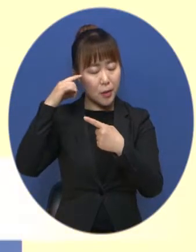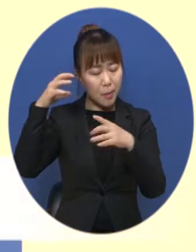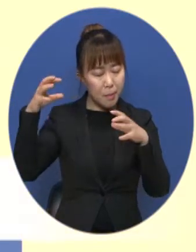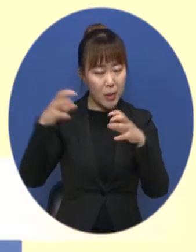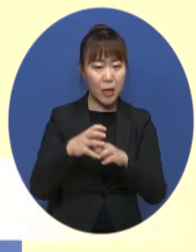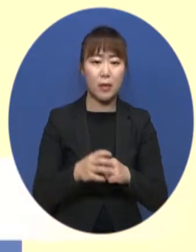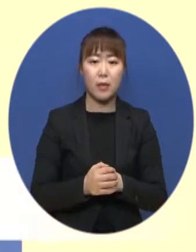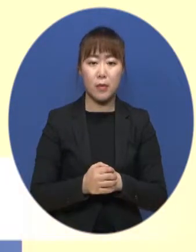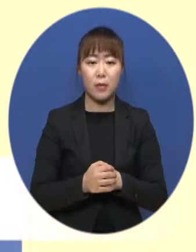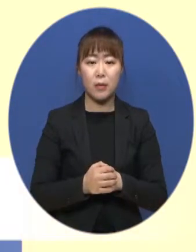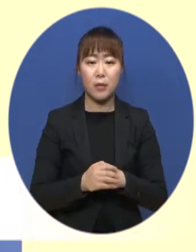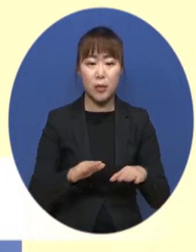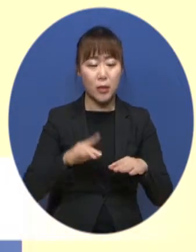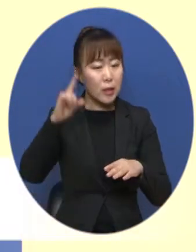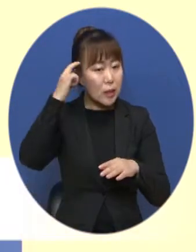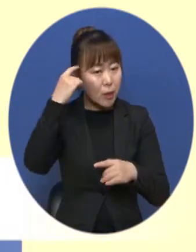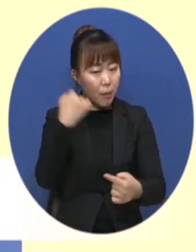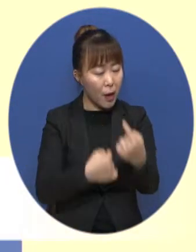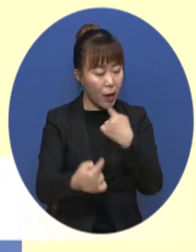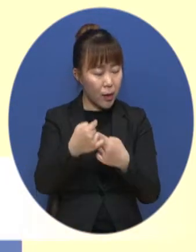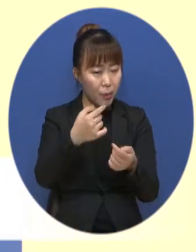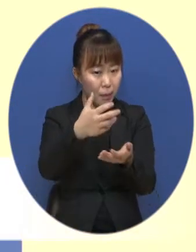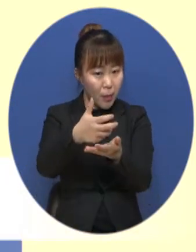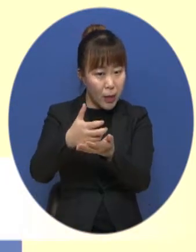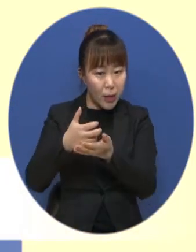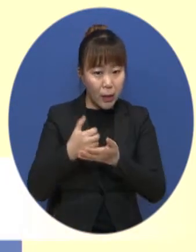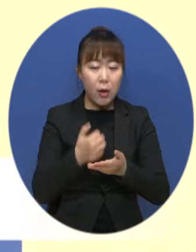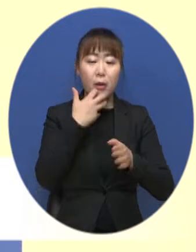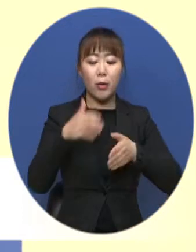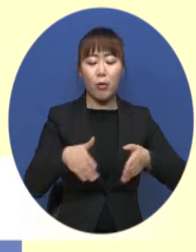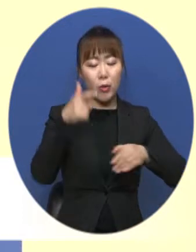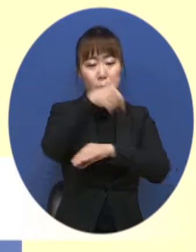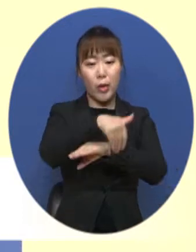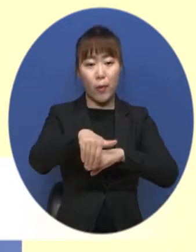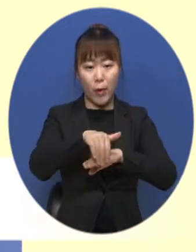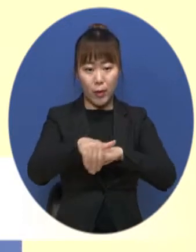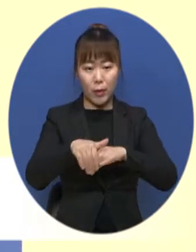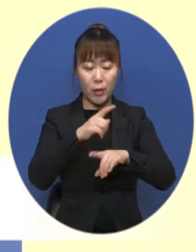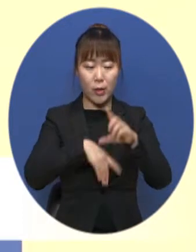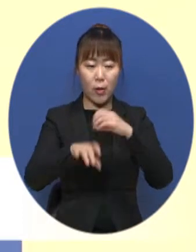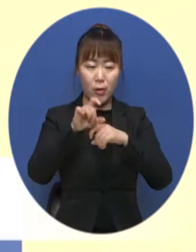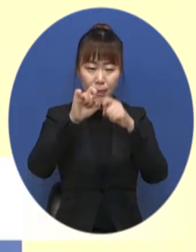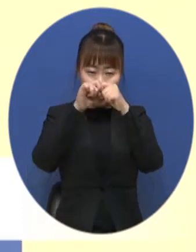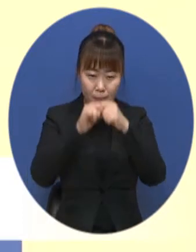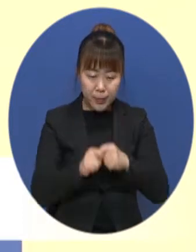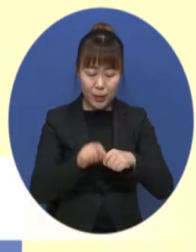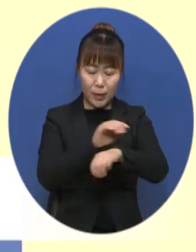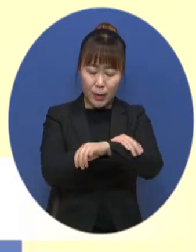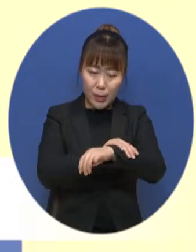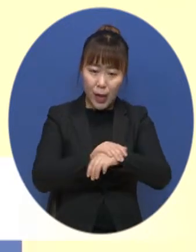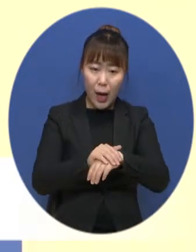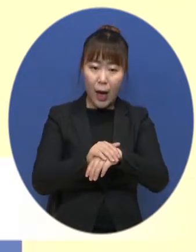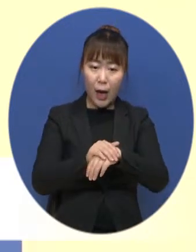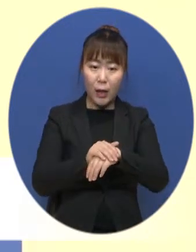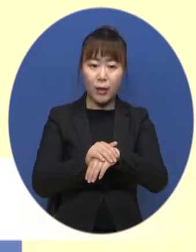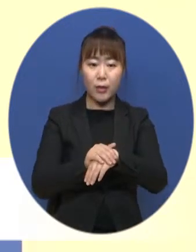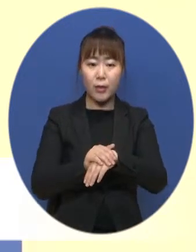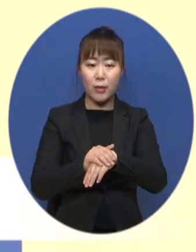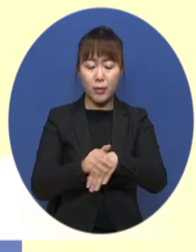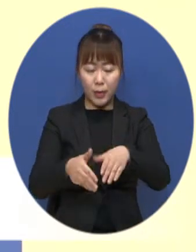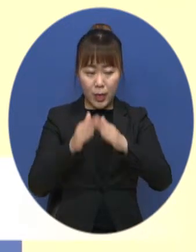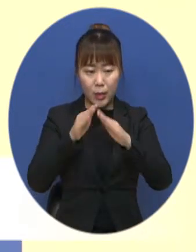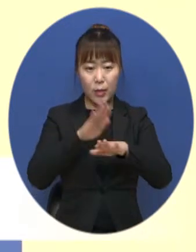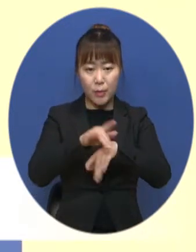이 의견들을 저희가 꼼꼼히 받아가지고 경기도 계획을 더 좀 이렇게 치밀하게 계획을